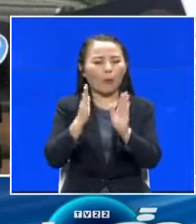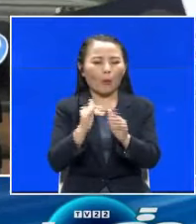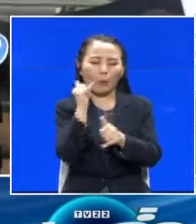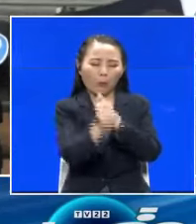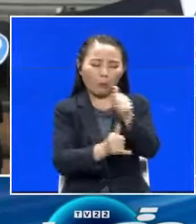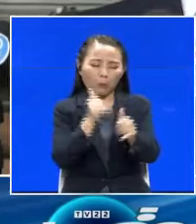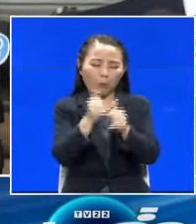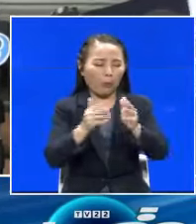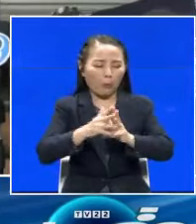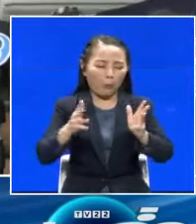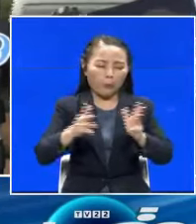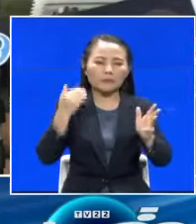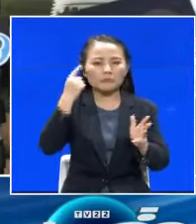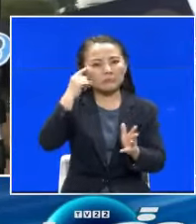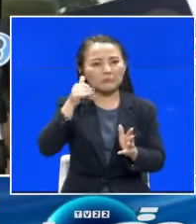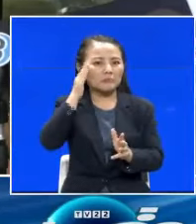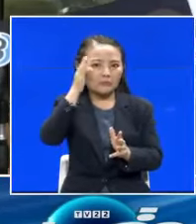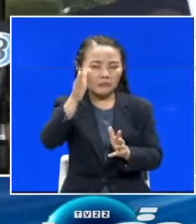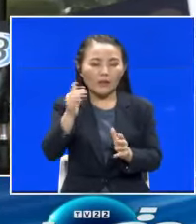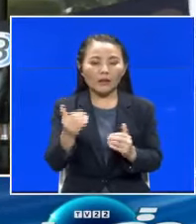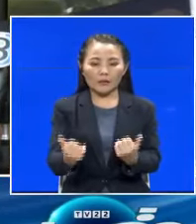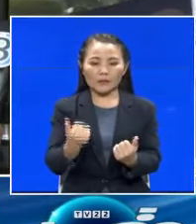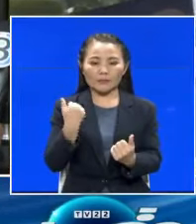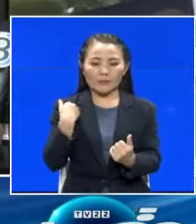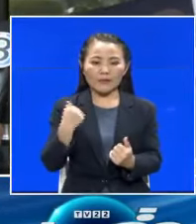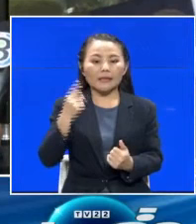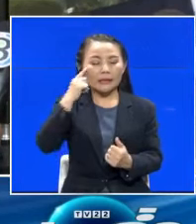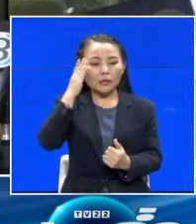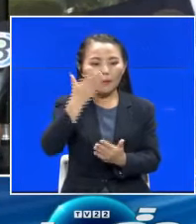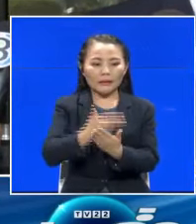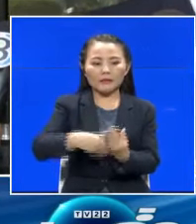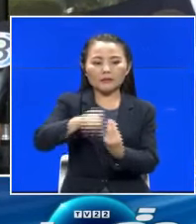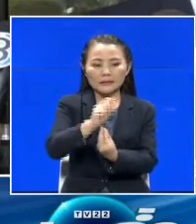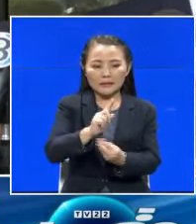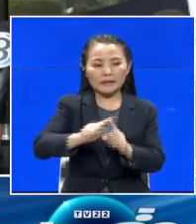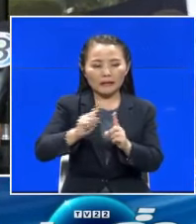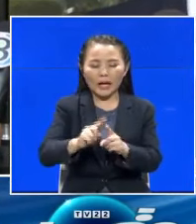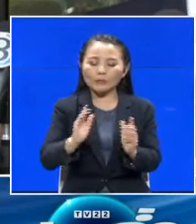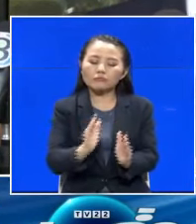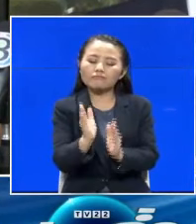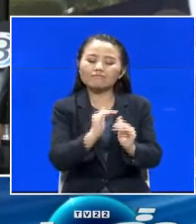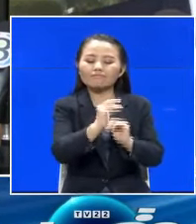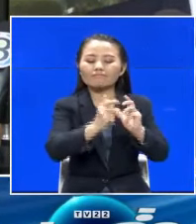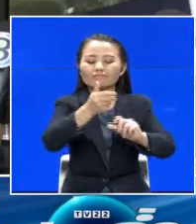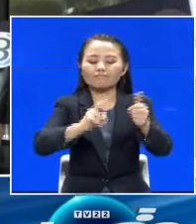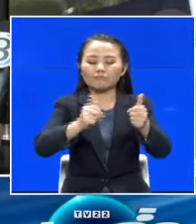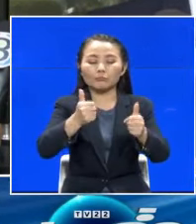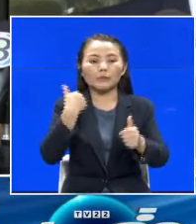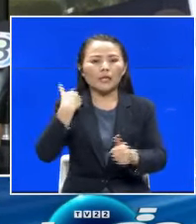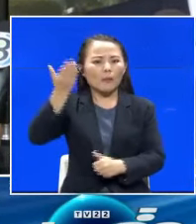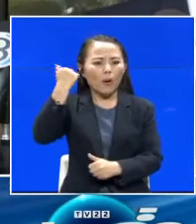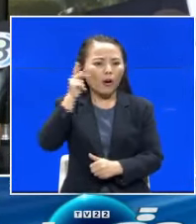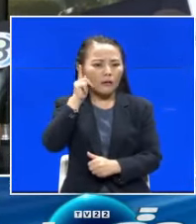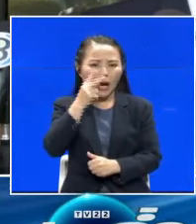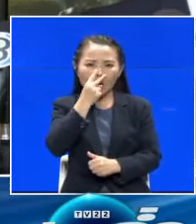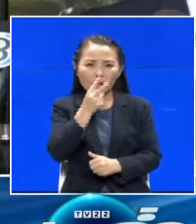เข้าออกซอยนั้นเยอะขึ้นมากและในเวลาเดียวกันคงทำให้เศรษฐกิจในละแวกนั้นกระตุ้งขึ้นเพราะวันก่อนนะคะก็เห็นจากข่าว